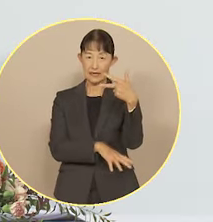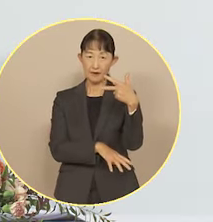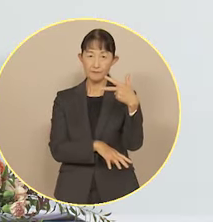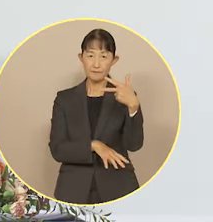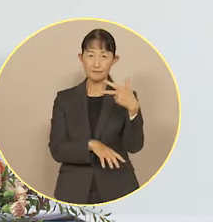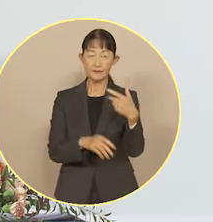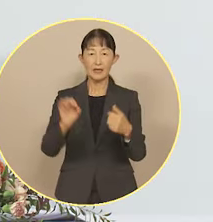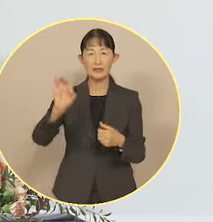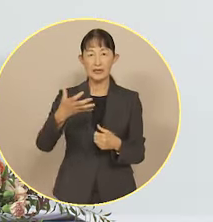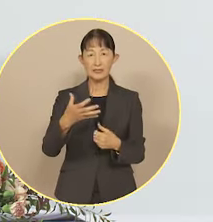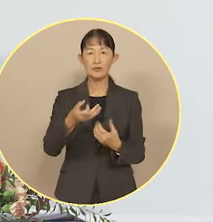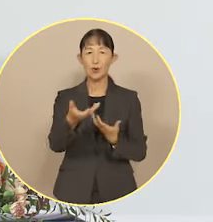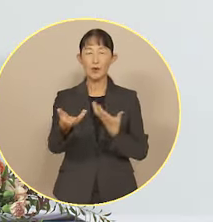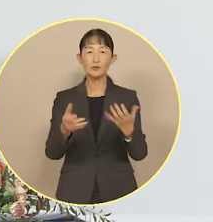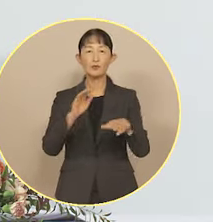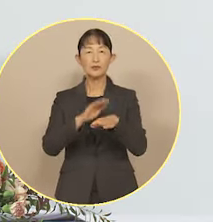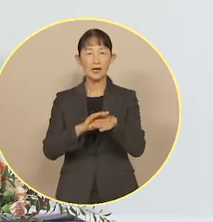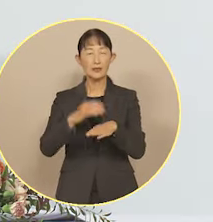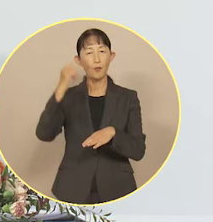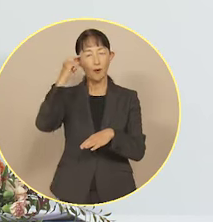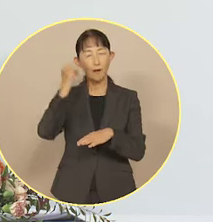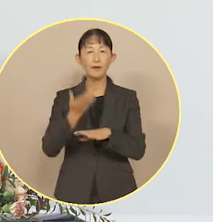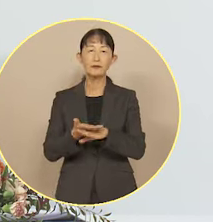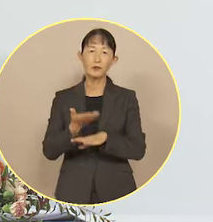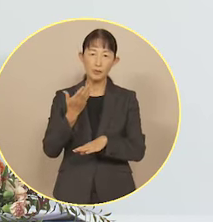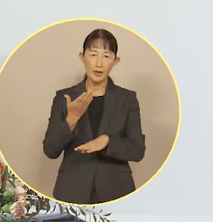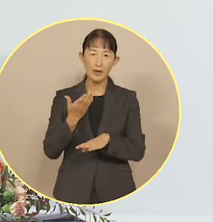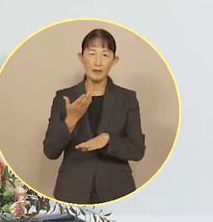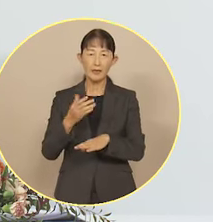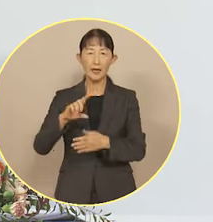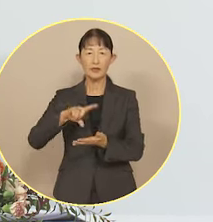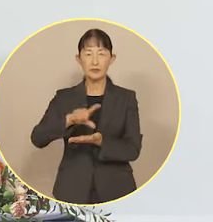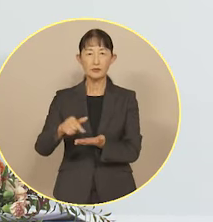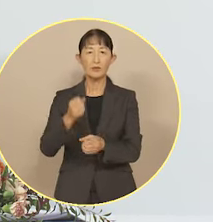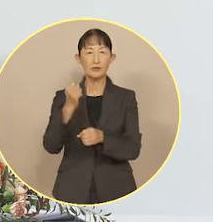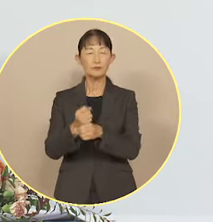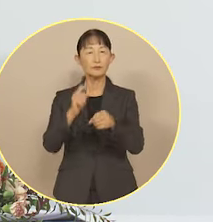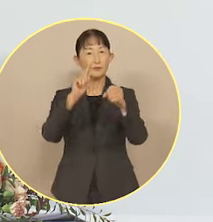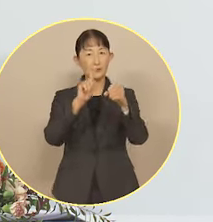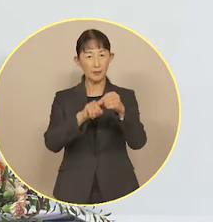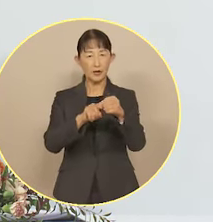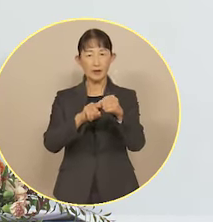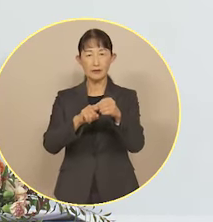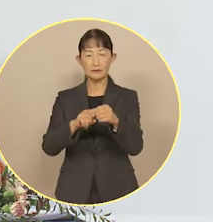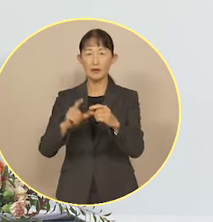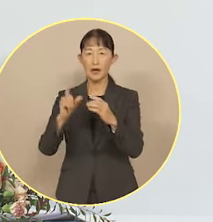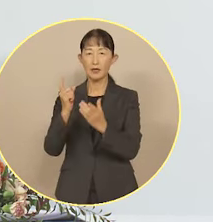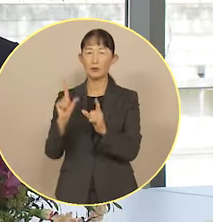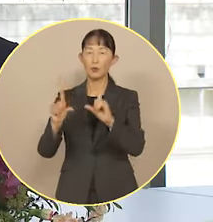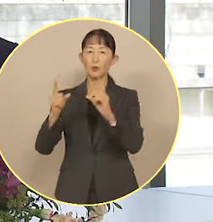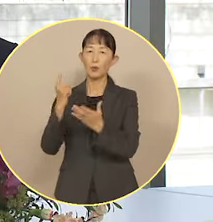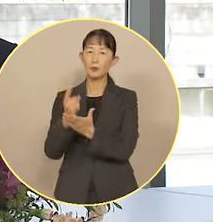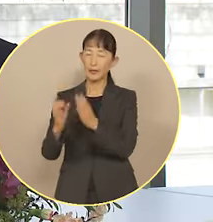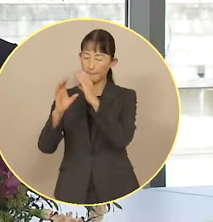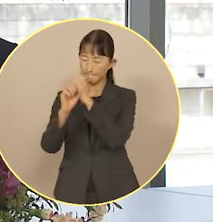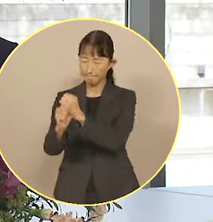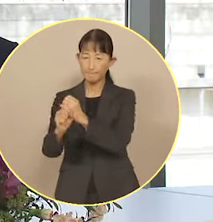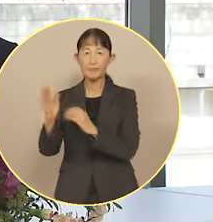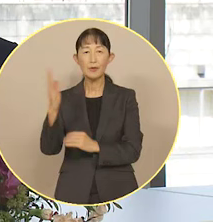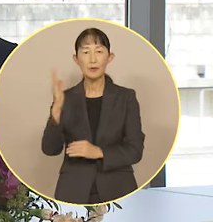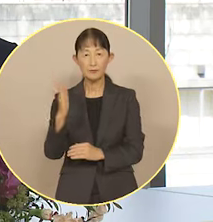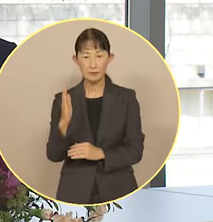の配分の仕方もま考えた上で地方を創生するために東京一極集中を問い直してま今